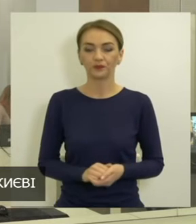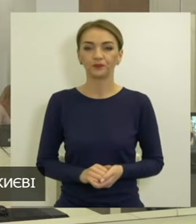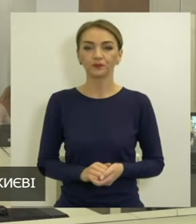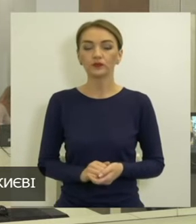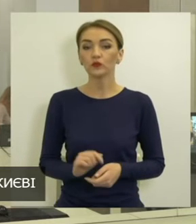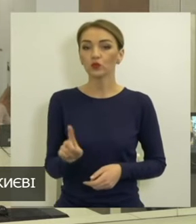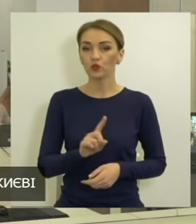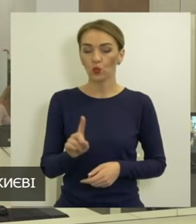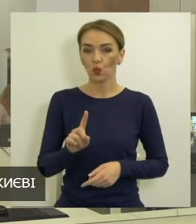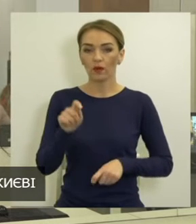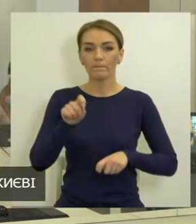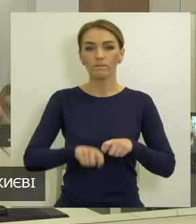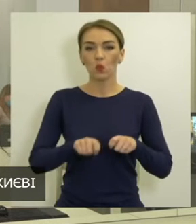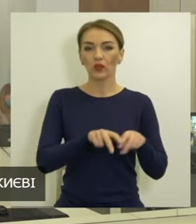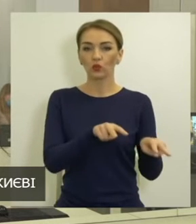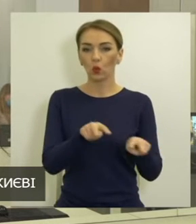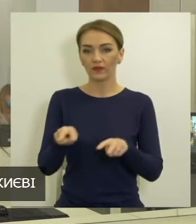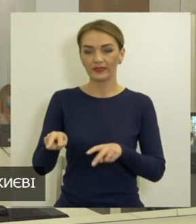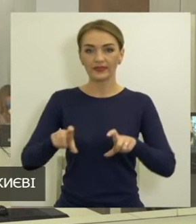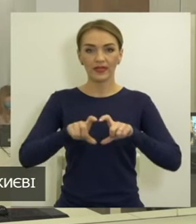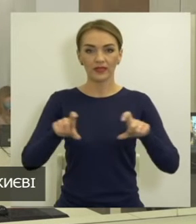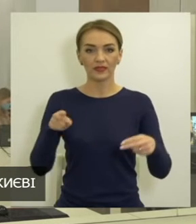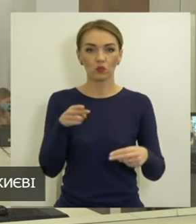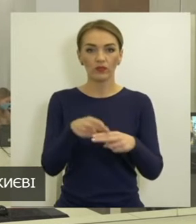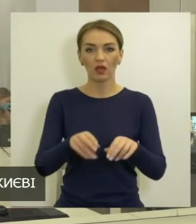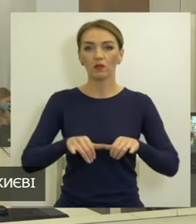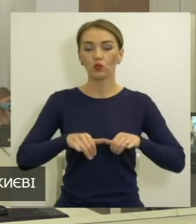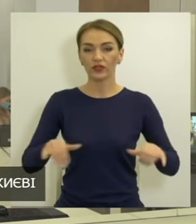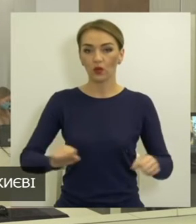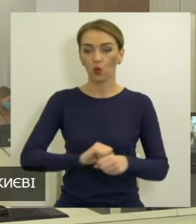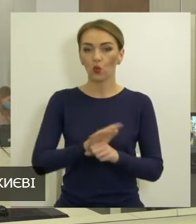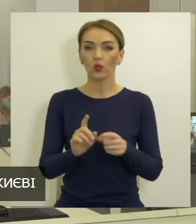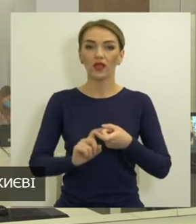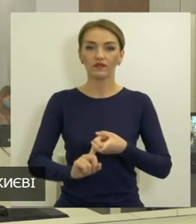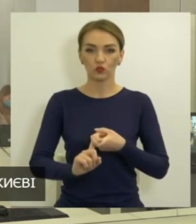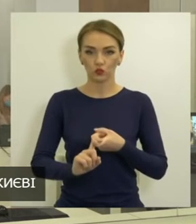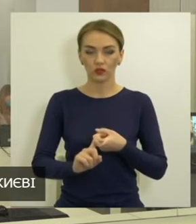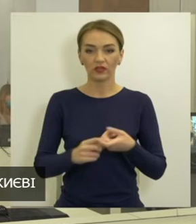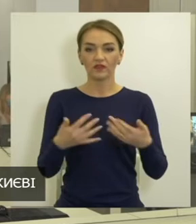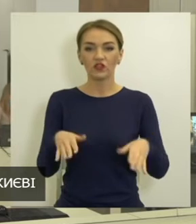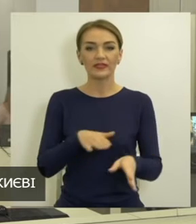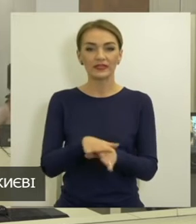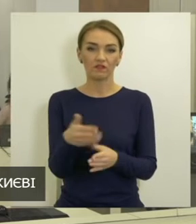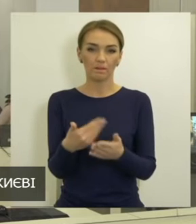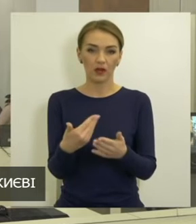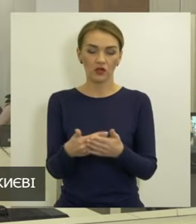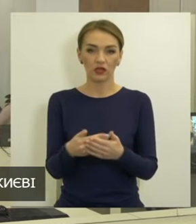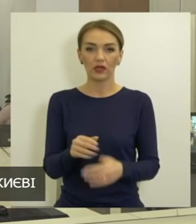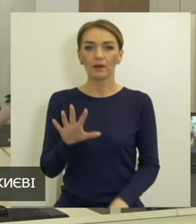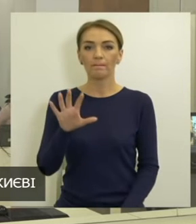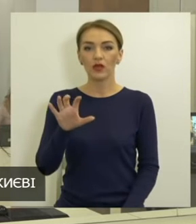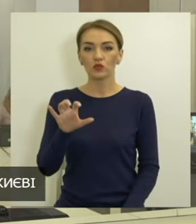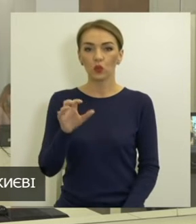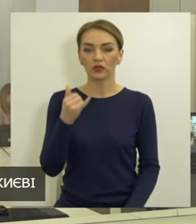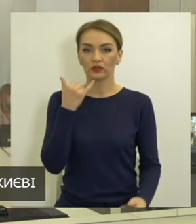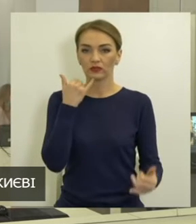що моніторинговий центр запобігання поширенню коронавірусу вже здійснив майже 500